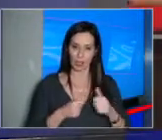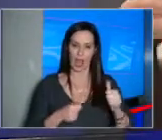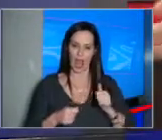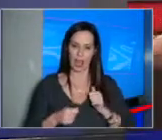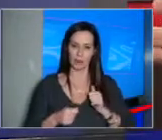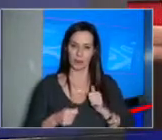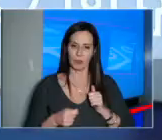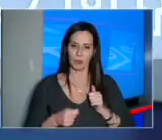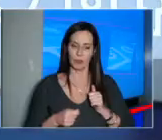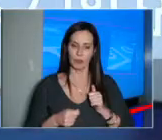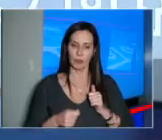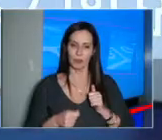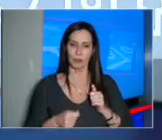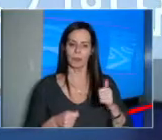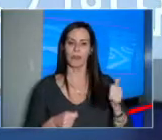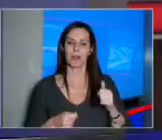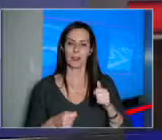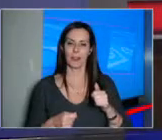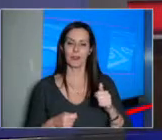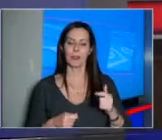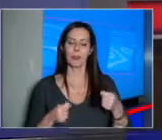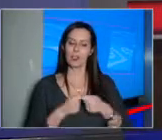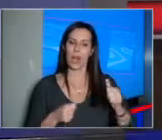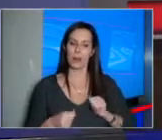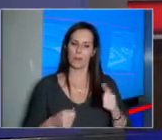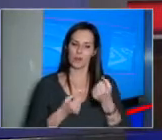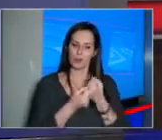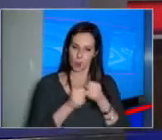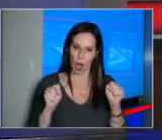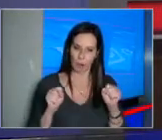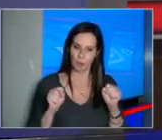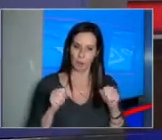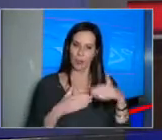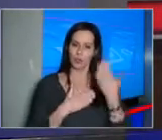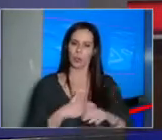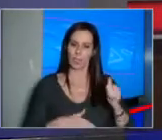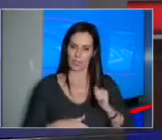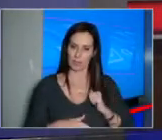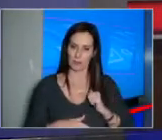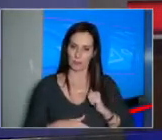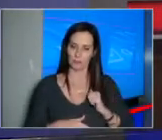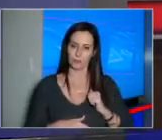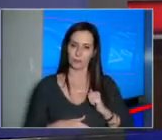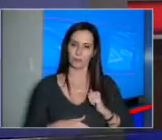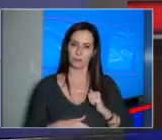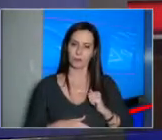בעניין חיילים שסיימו... מקבל החזר מביטוח לאומי? נראה מה נעשה בנושא. בעניין חיילים שסיימו את שירותם